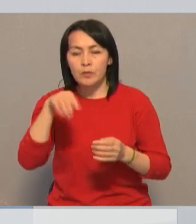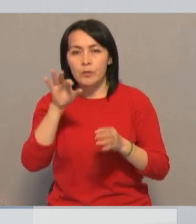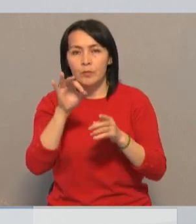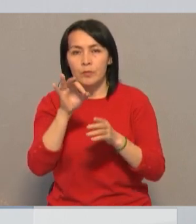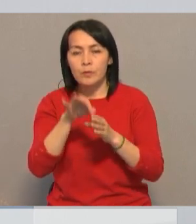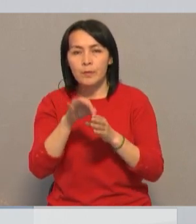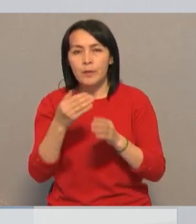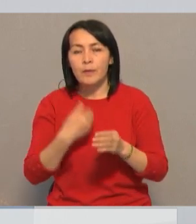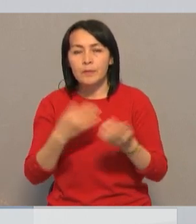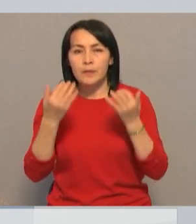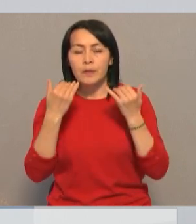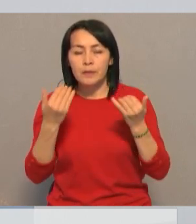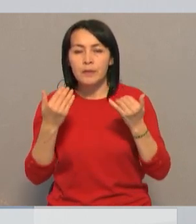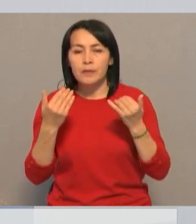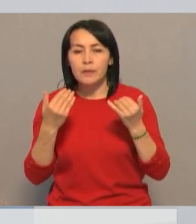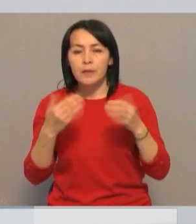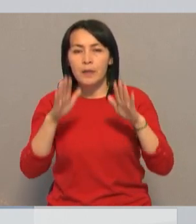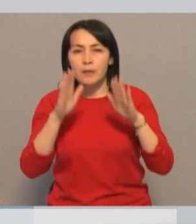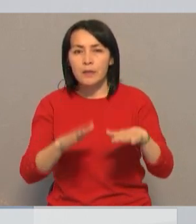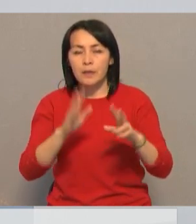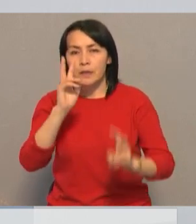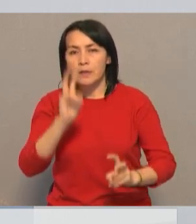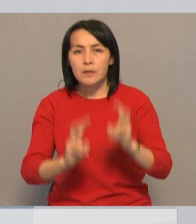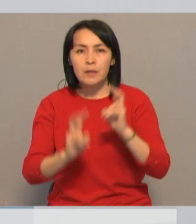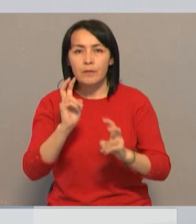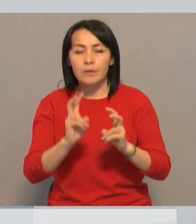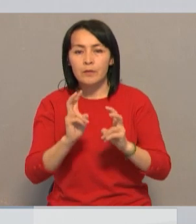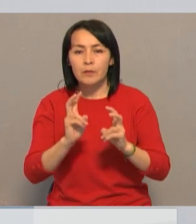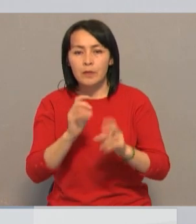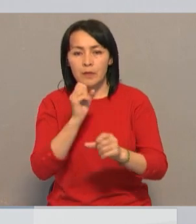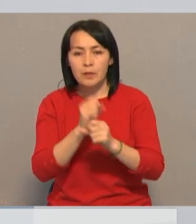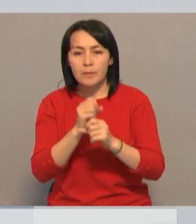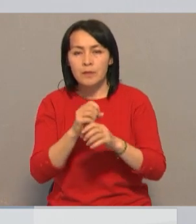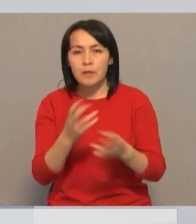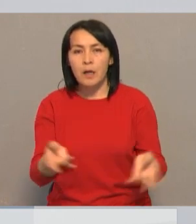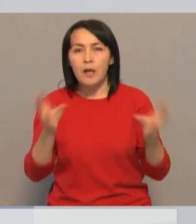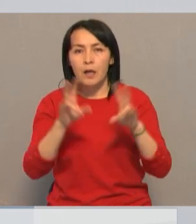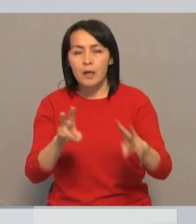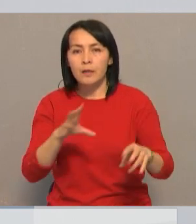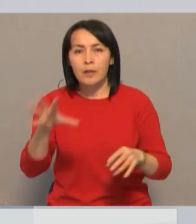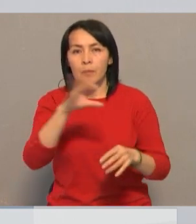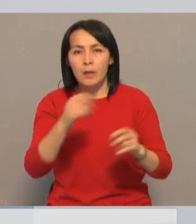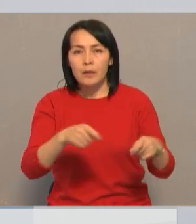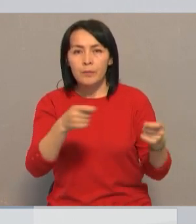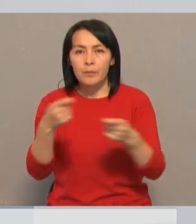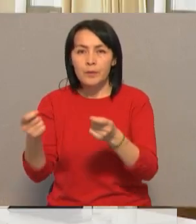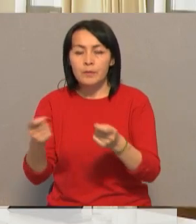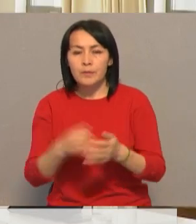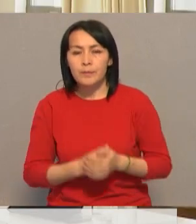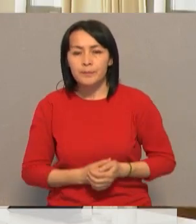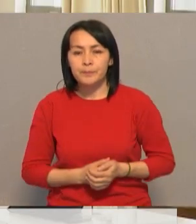сияқты біз енді қазір тек қана заводты качать етейін деп отырдық та, қалғандарын бәрін беріп тастайын деп отырмын дилерсіп